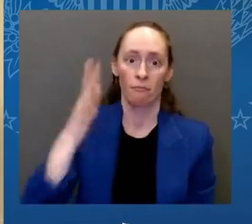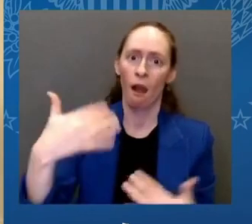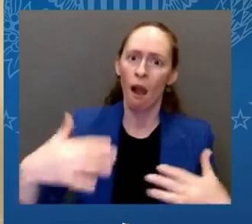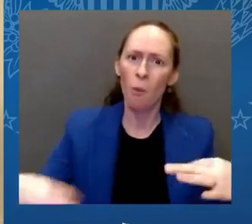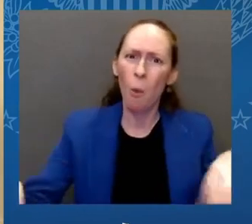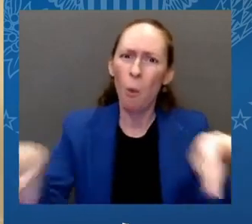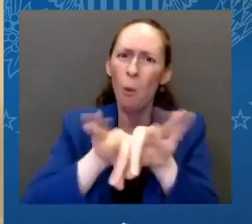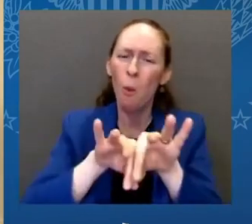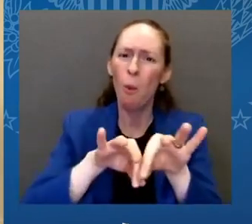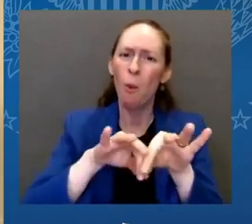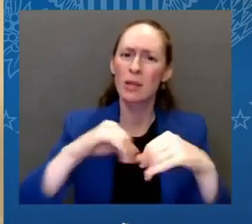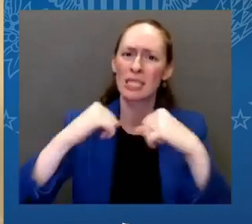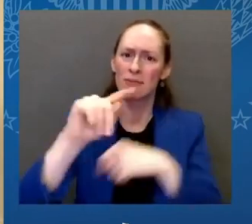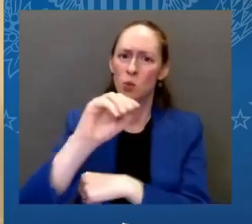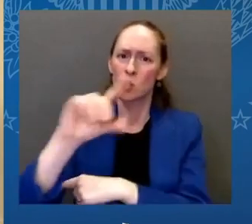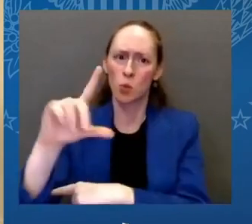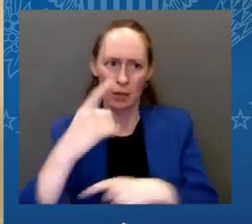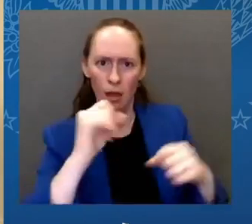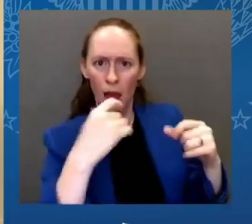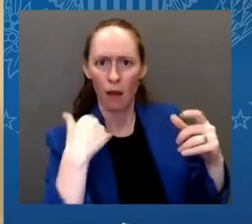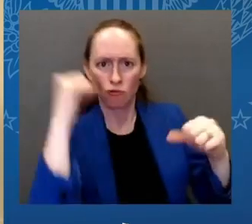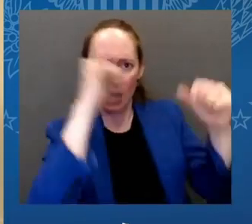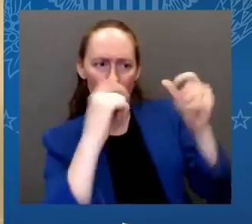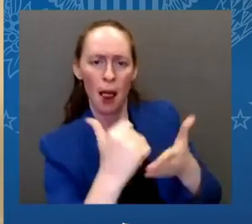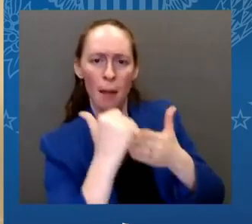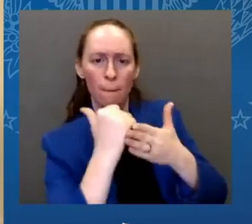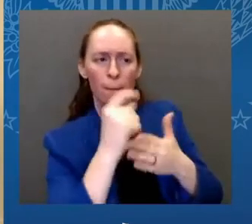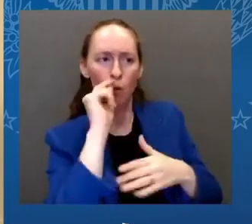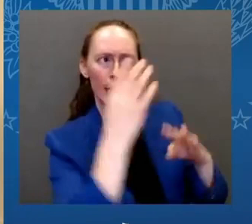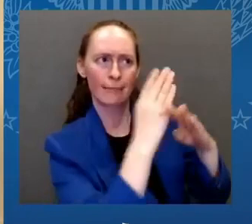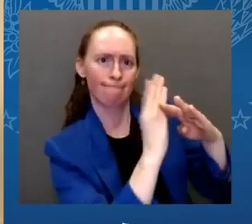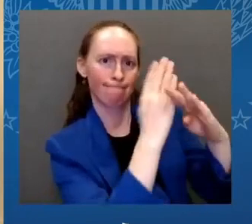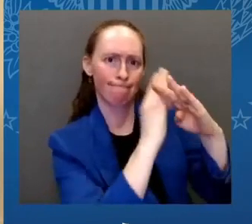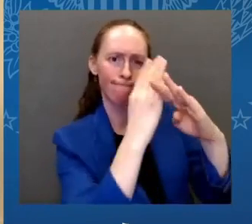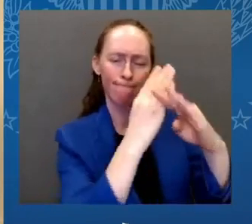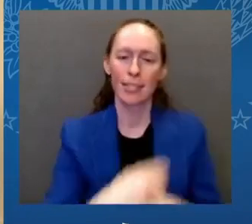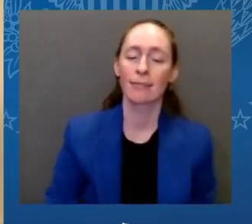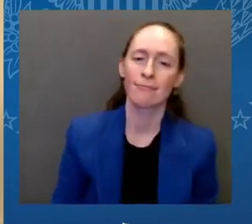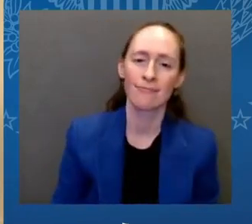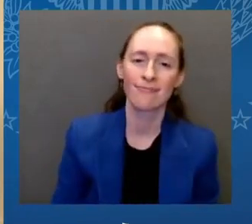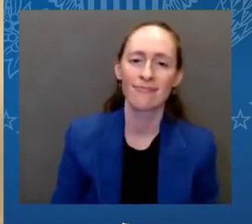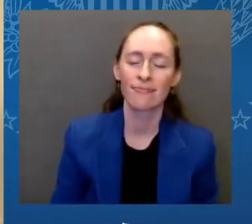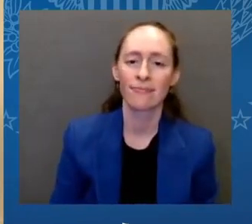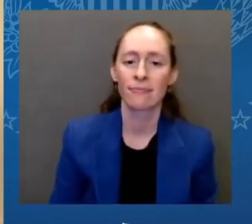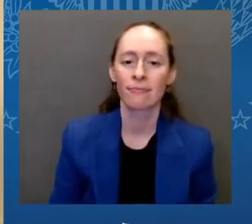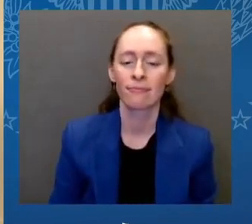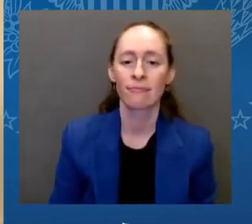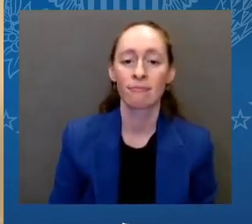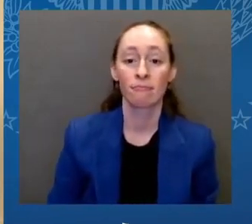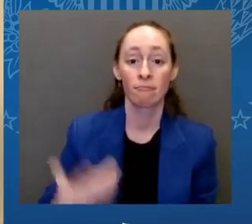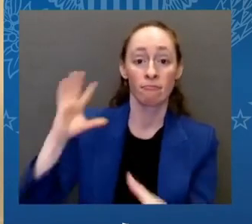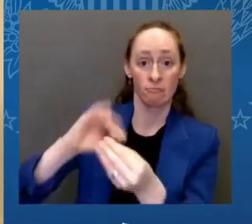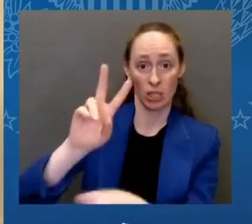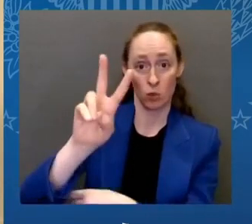операторів Patriot допоможе Україні. Крім того, нові системи допомоги сягають